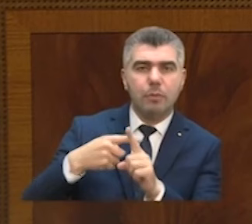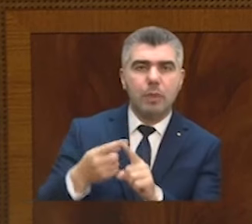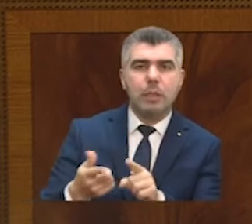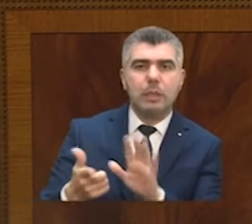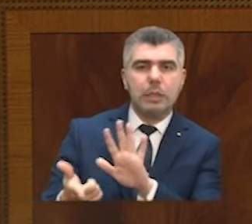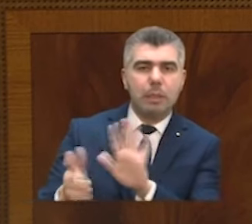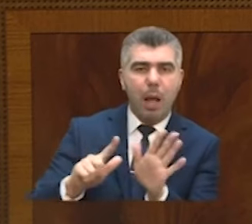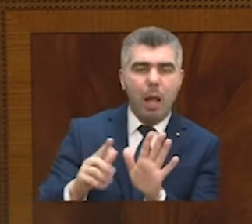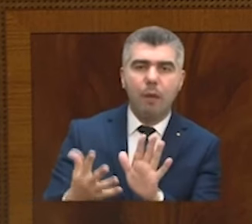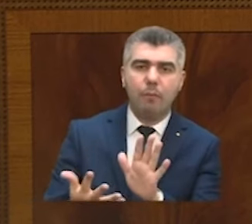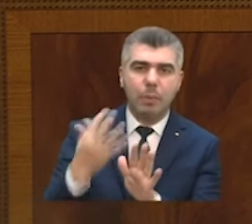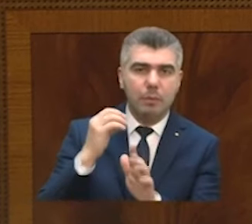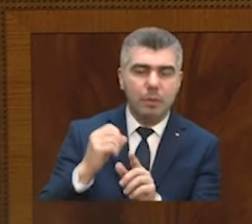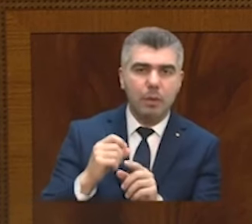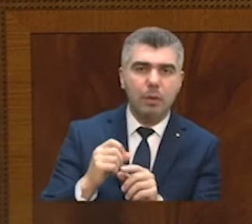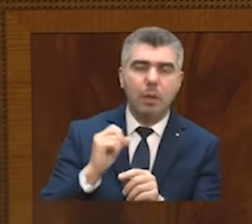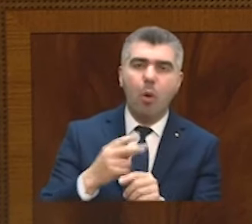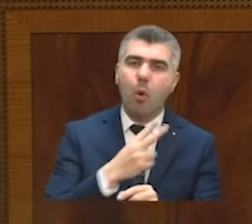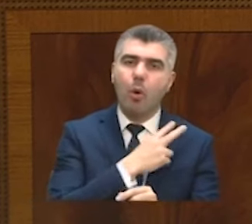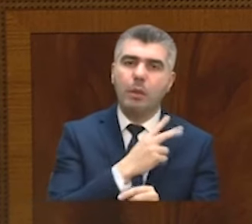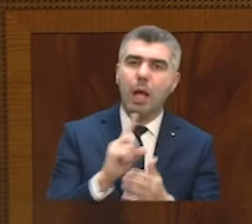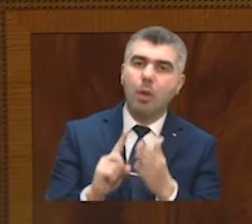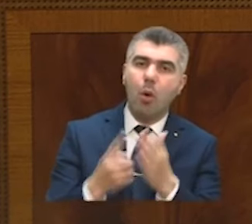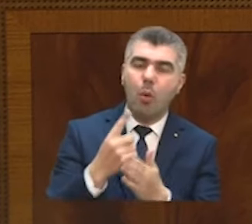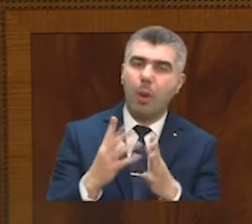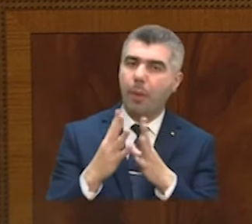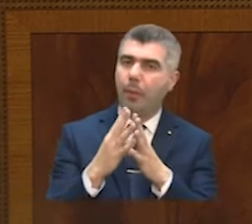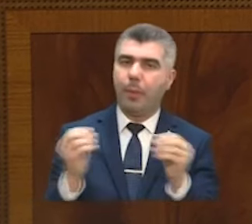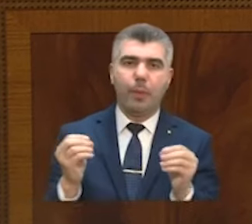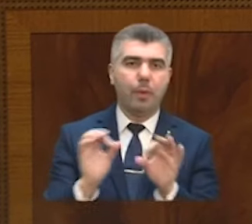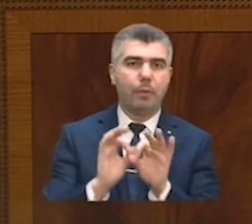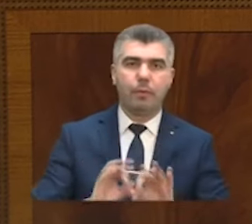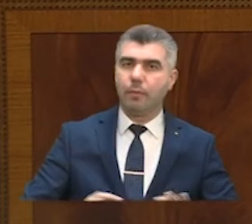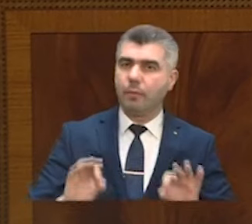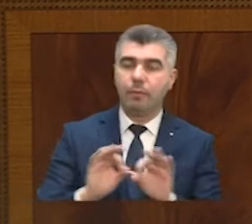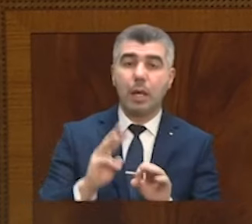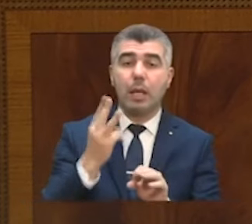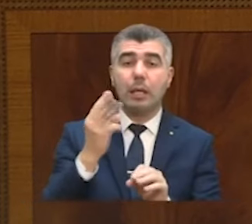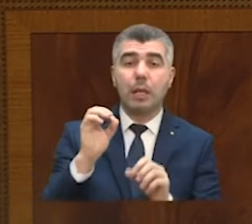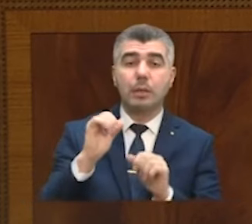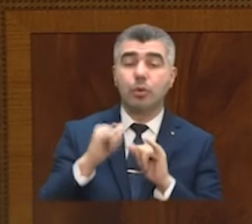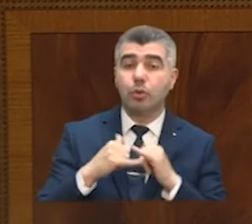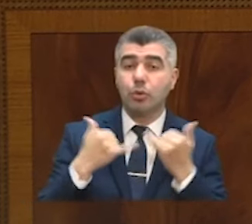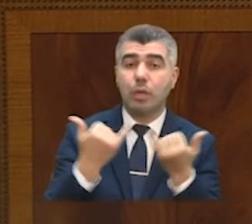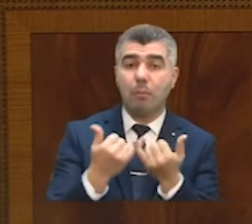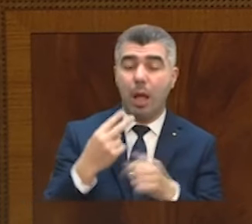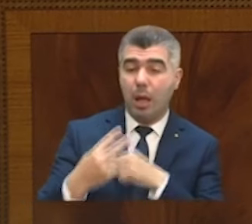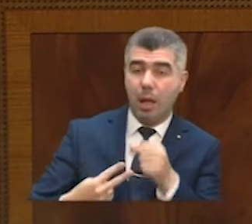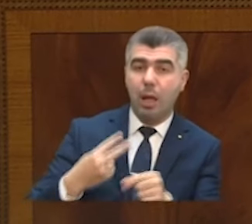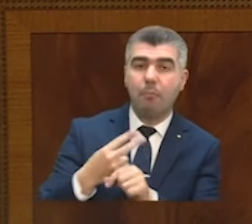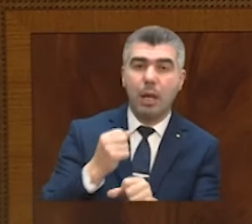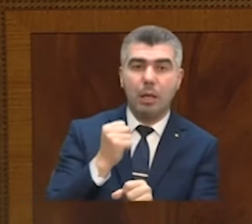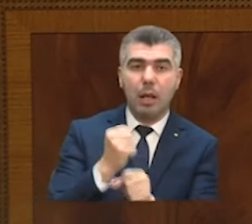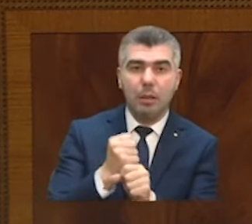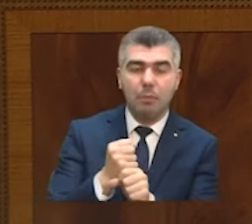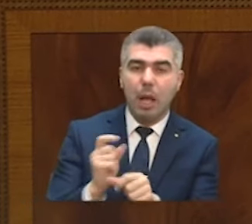7500 درهم للأساتذة المبتدئين. لا شيء لحد الآن. 30 اجتماع، سنتين من الاشتغال